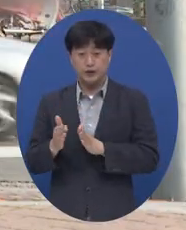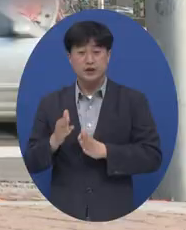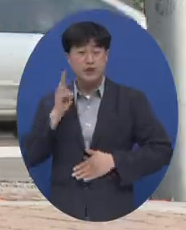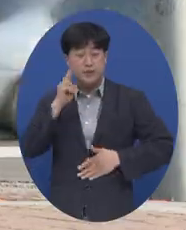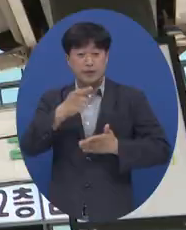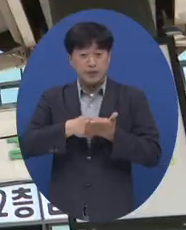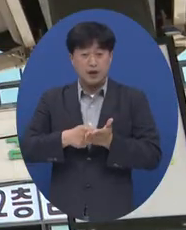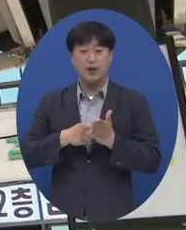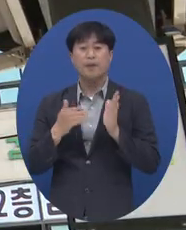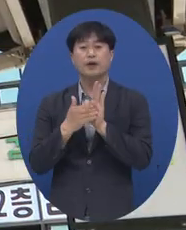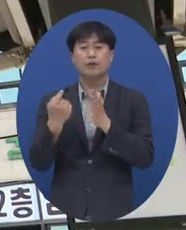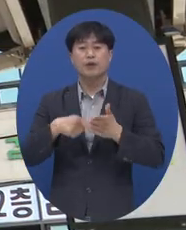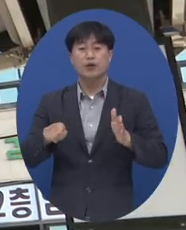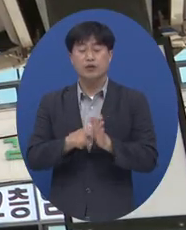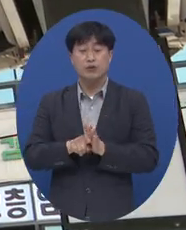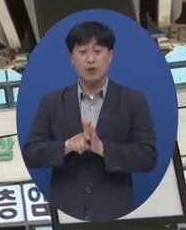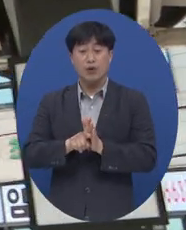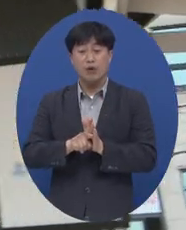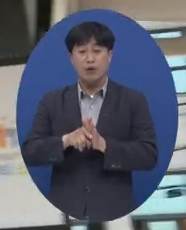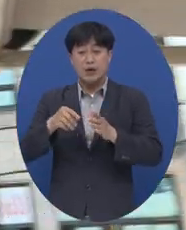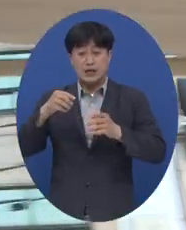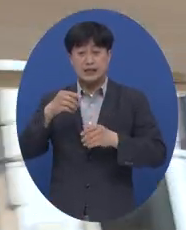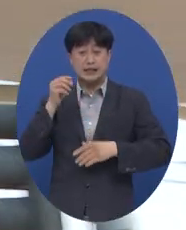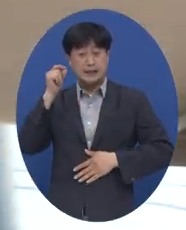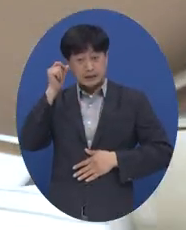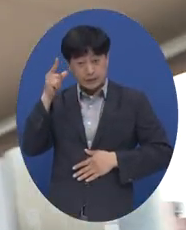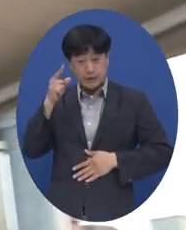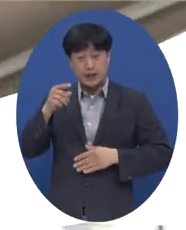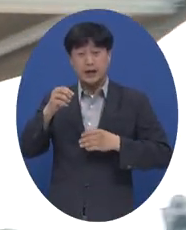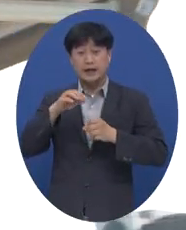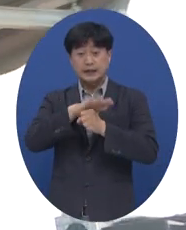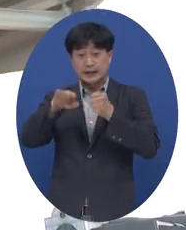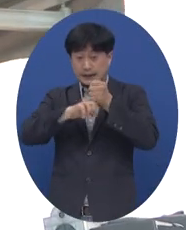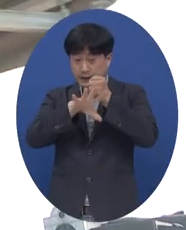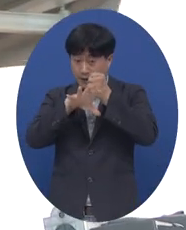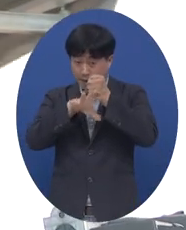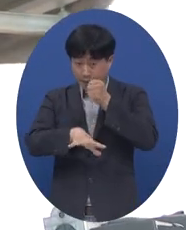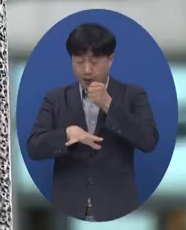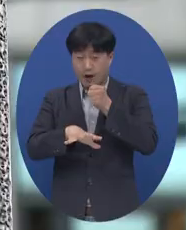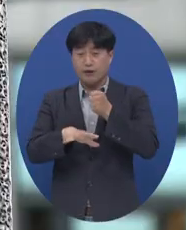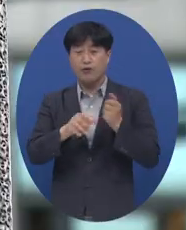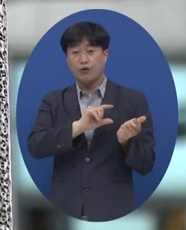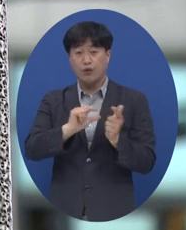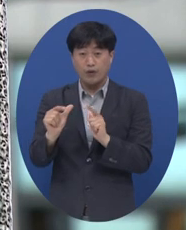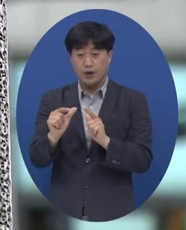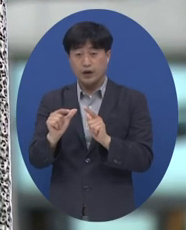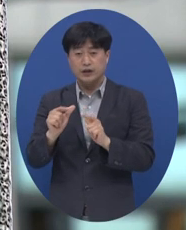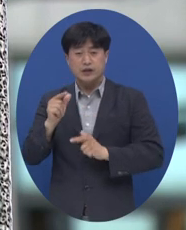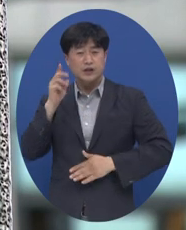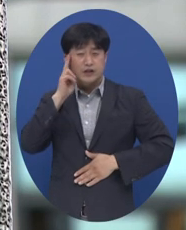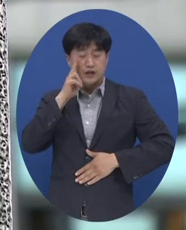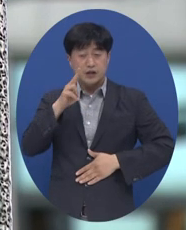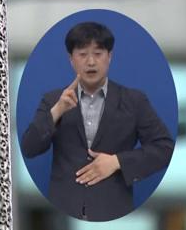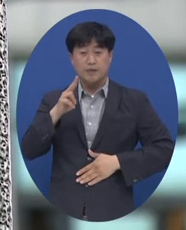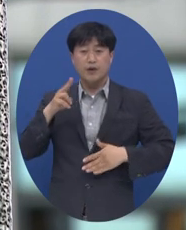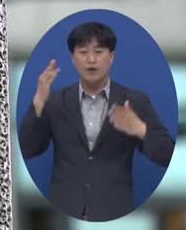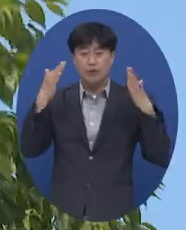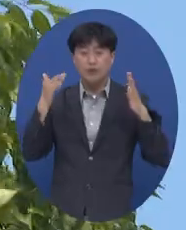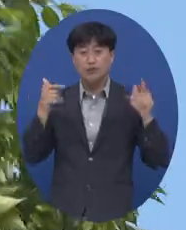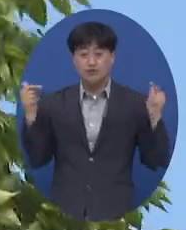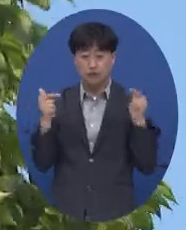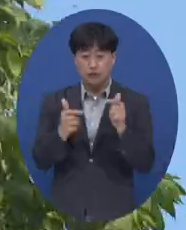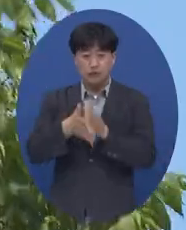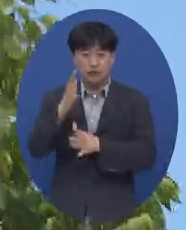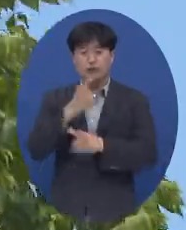위해 총 126억 원의 예산을 들여 스마트 그늘막과 그늘나무, 파라솔 그늘막 등 생활 밀착형 폭염